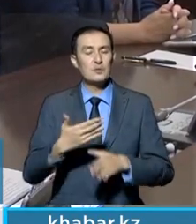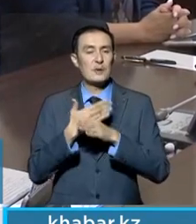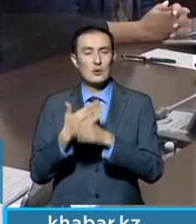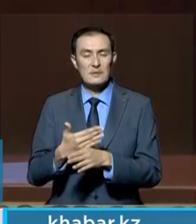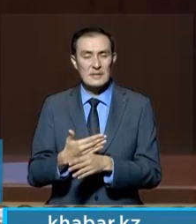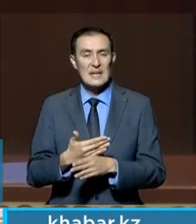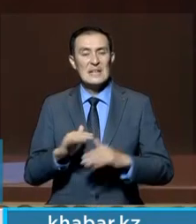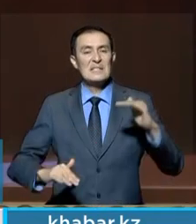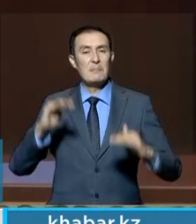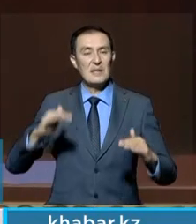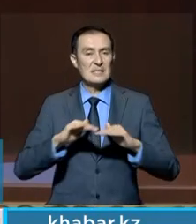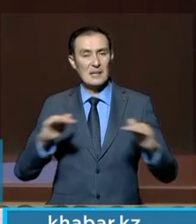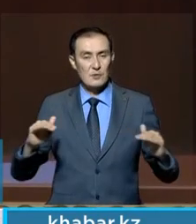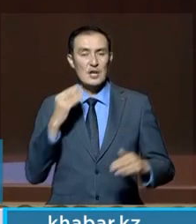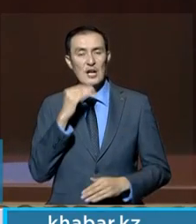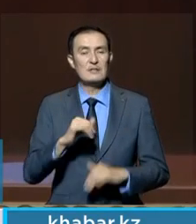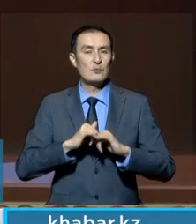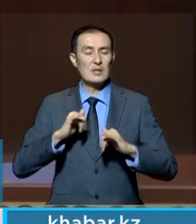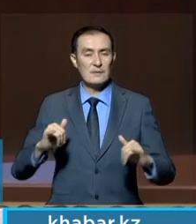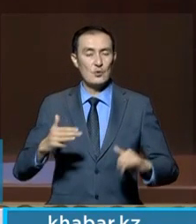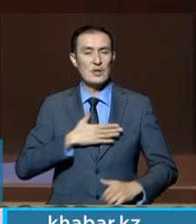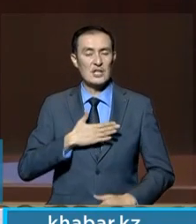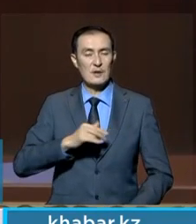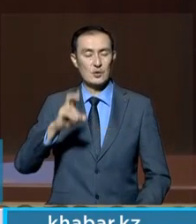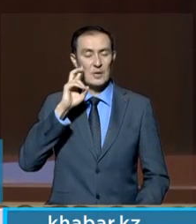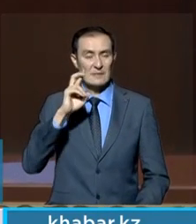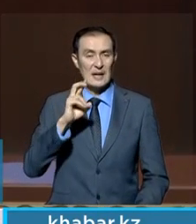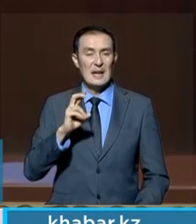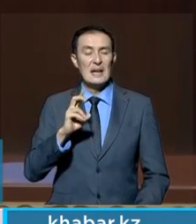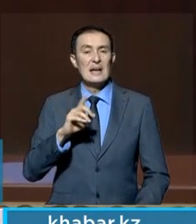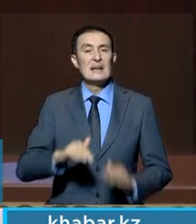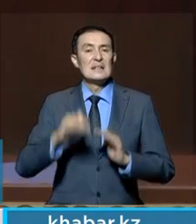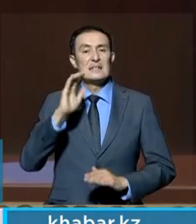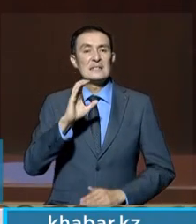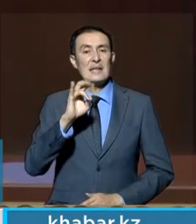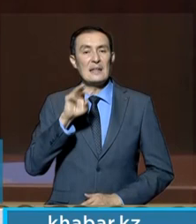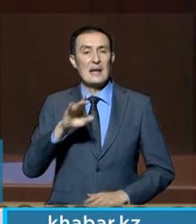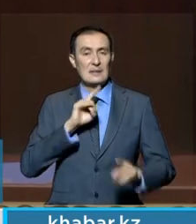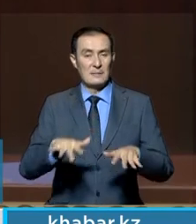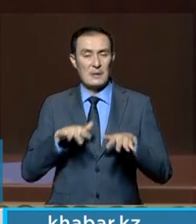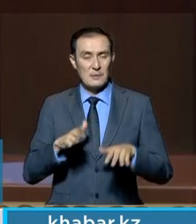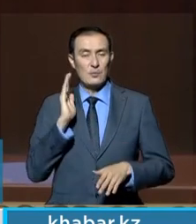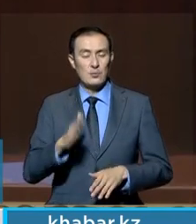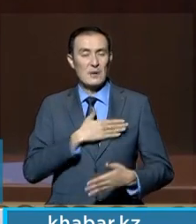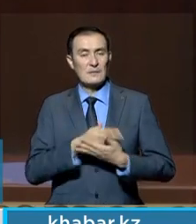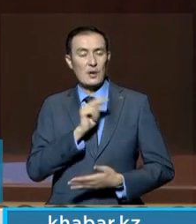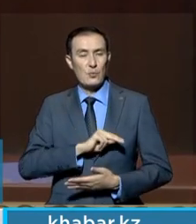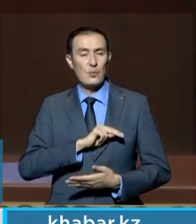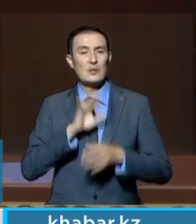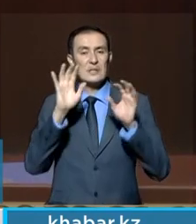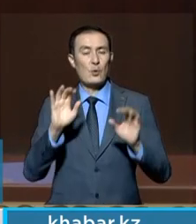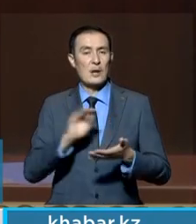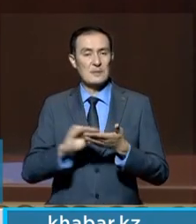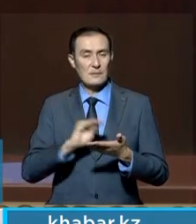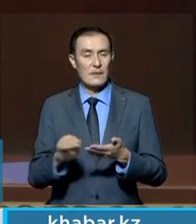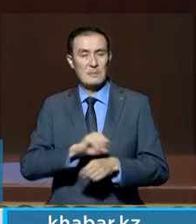способствовать сбалансированному и качественному развитию нашей страны. Сенат парламента готов к активной работе по законодательному